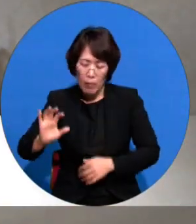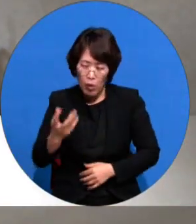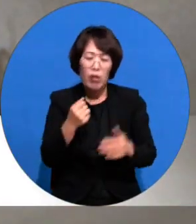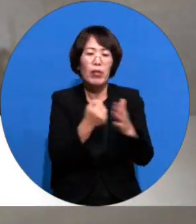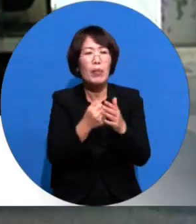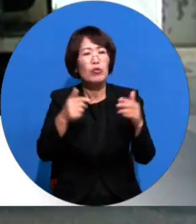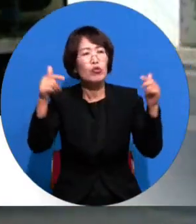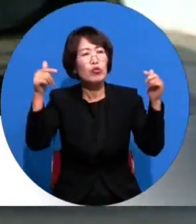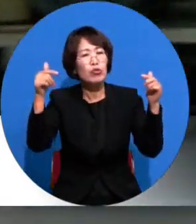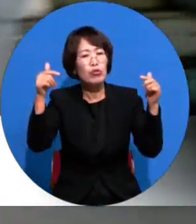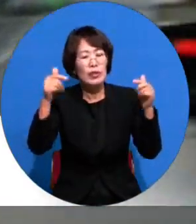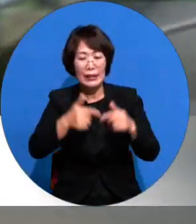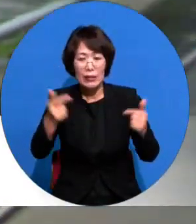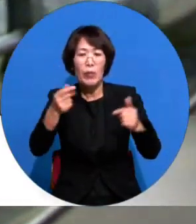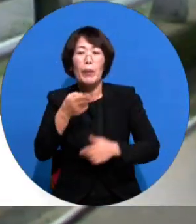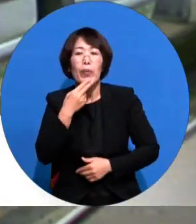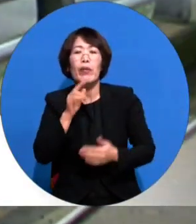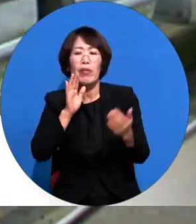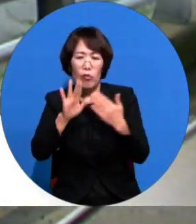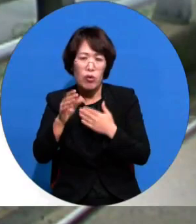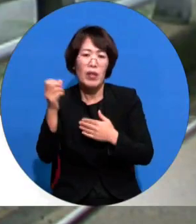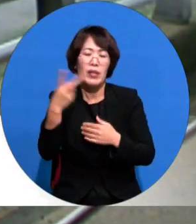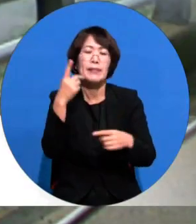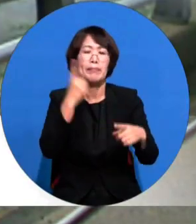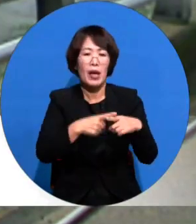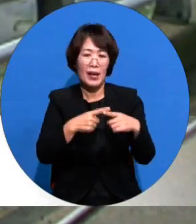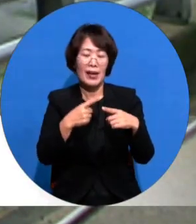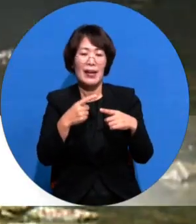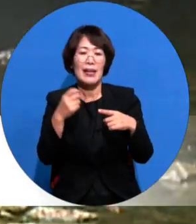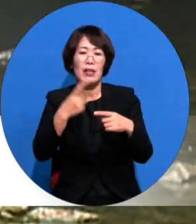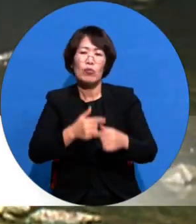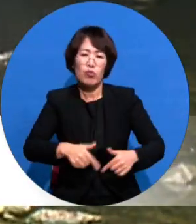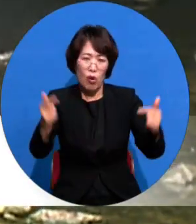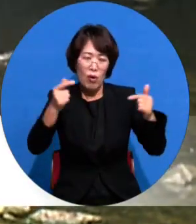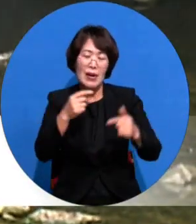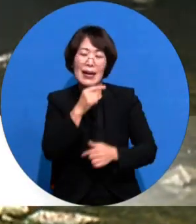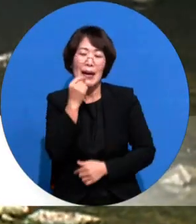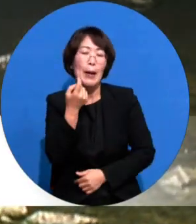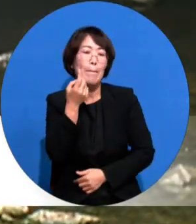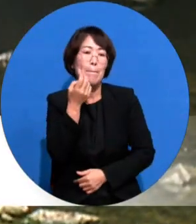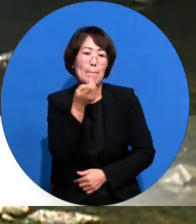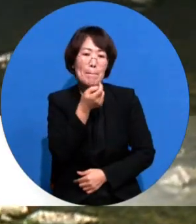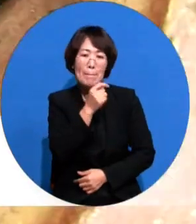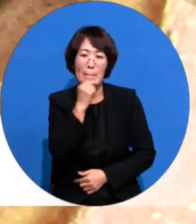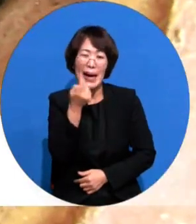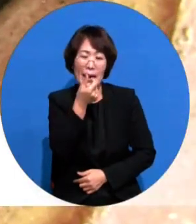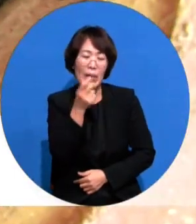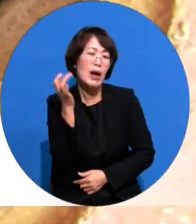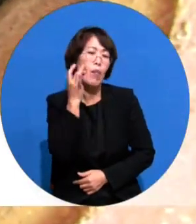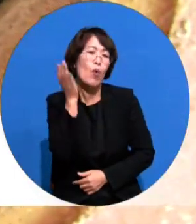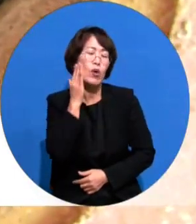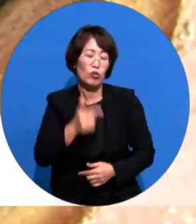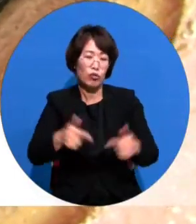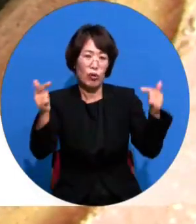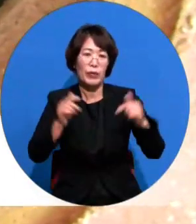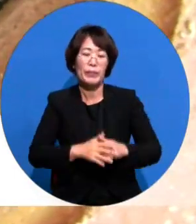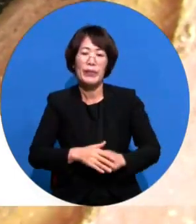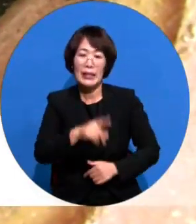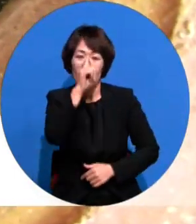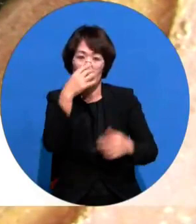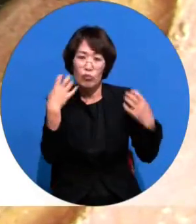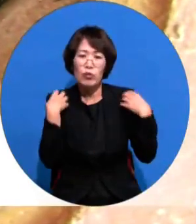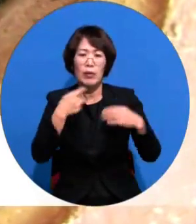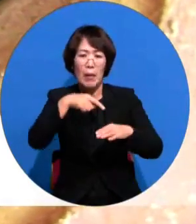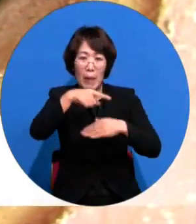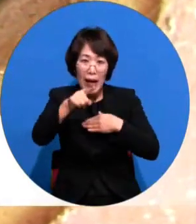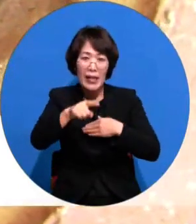상승세가 주춤했다가 최근 날씨 변화가 안정되면서 작은 빨간 진모기는 급증하고 있습니다. 보건당국은